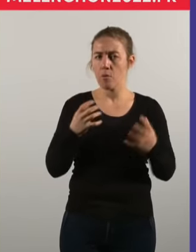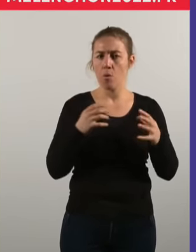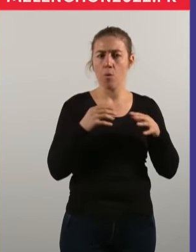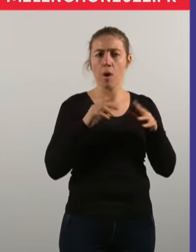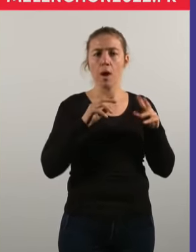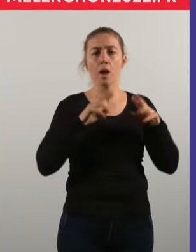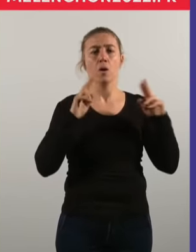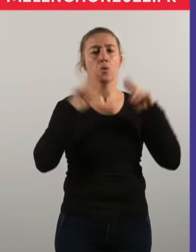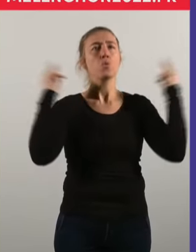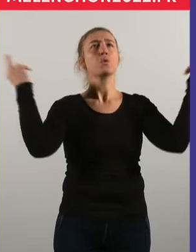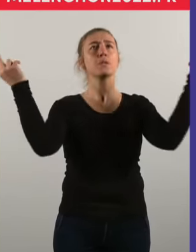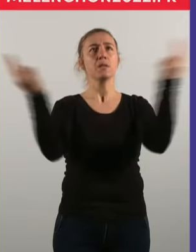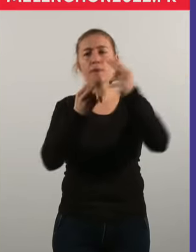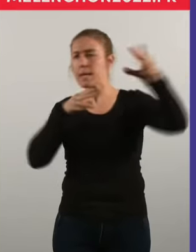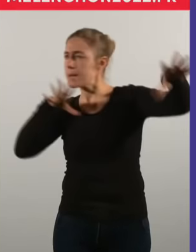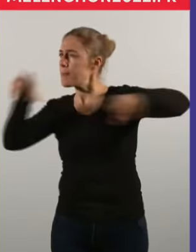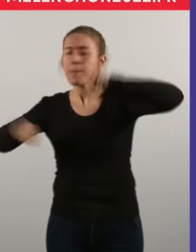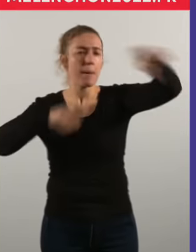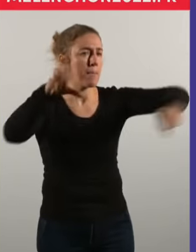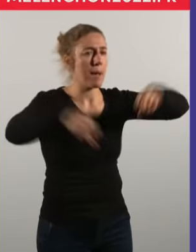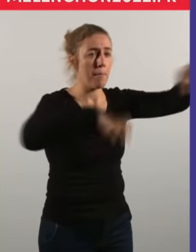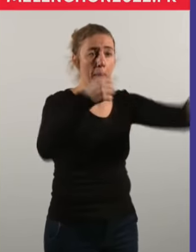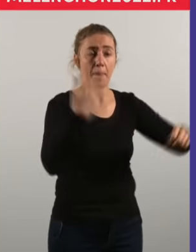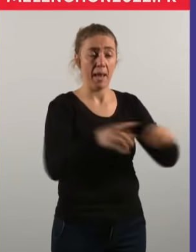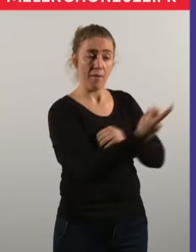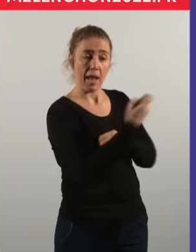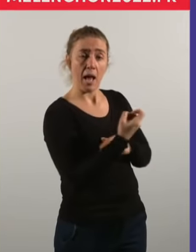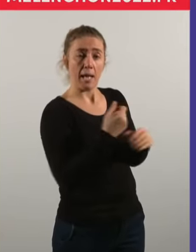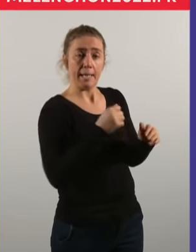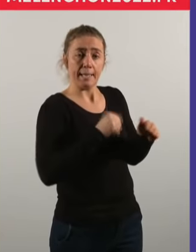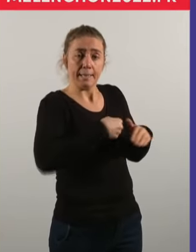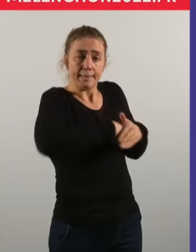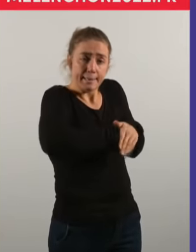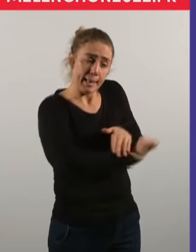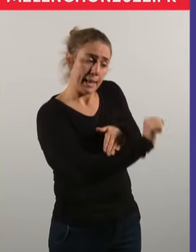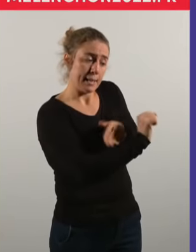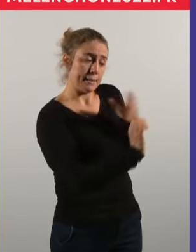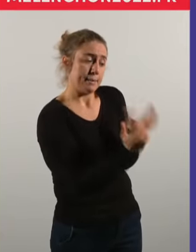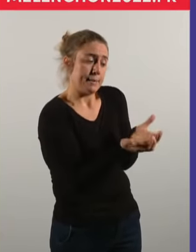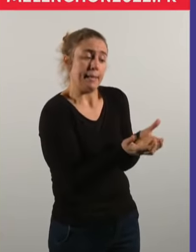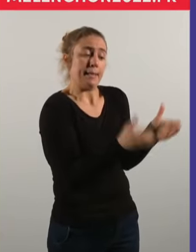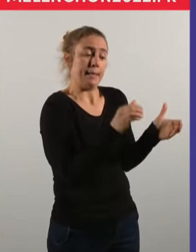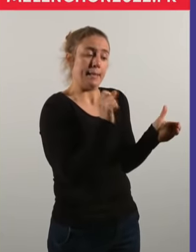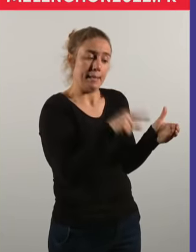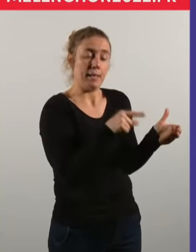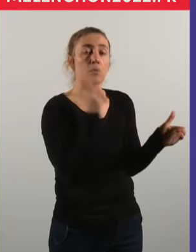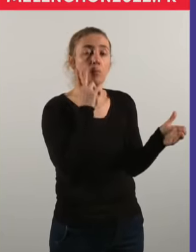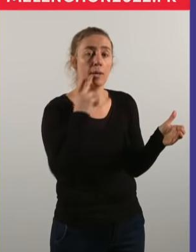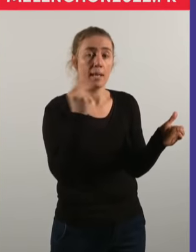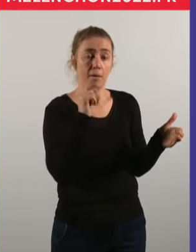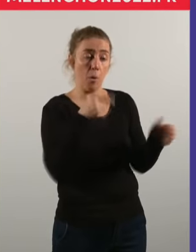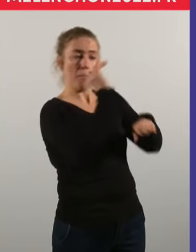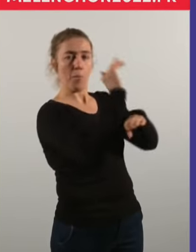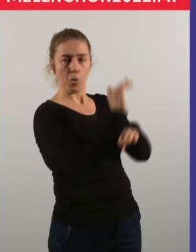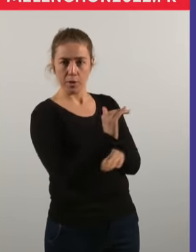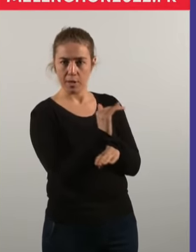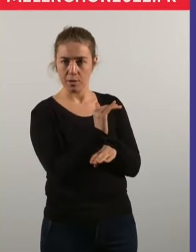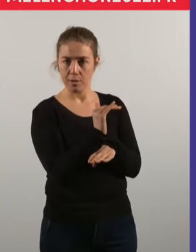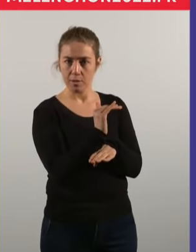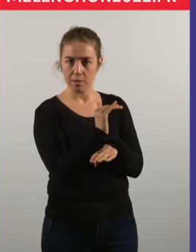de l'espace. C'est le nid de l'humanité. Et c'est ce nid que, par-dessus tout, il faut protéger.